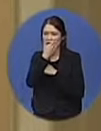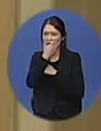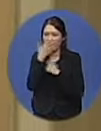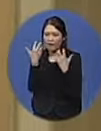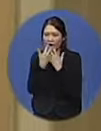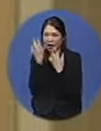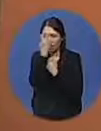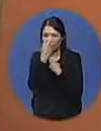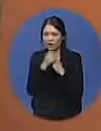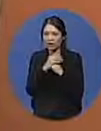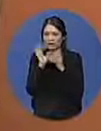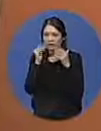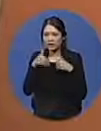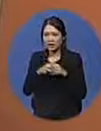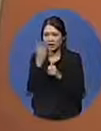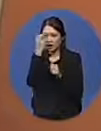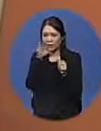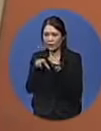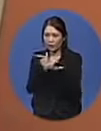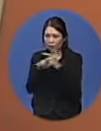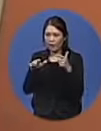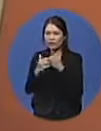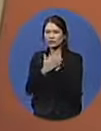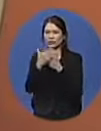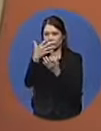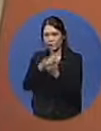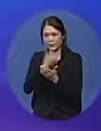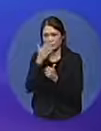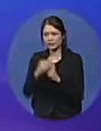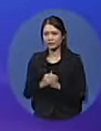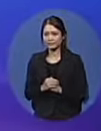신생아 돌봄, 가사활동 등을 도와줍니다.